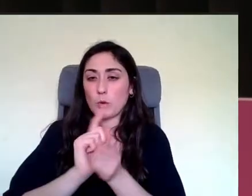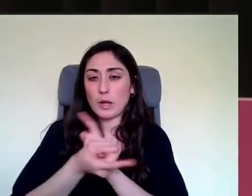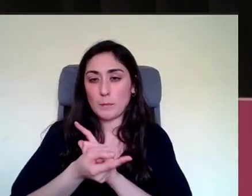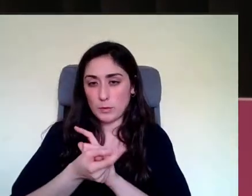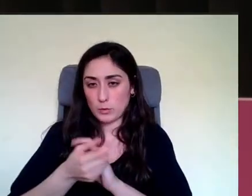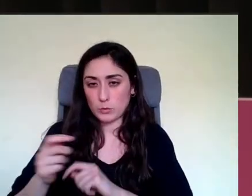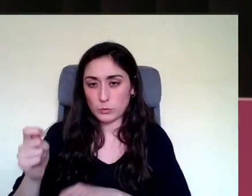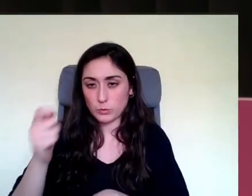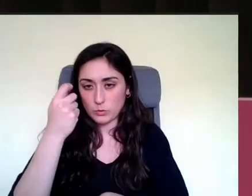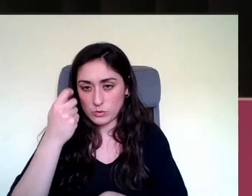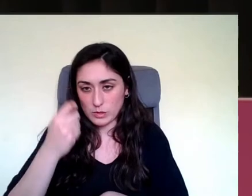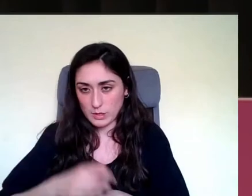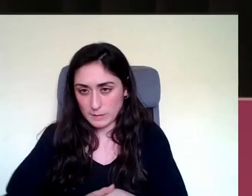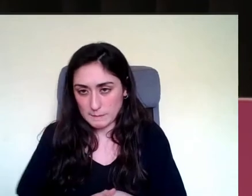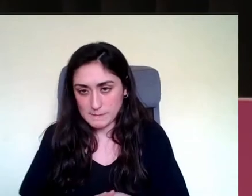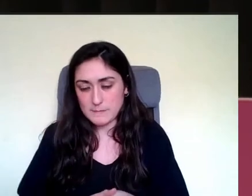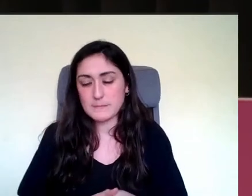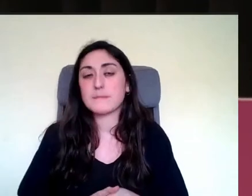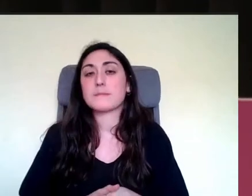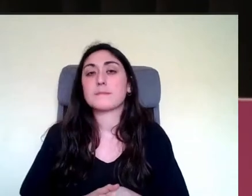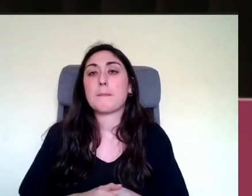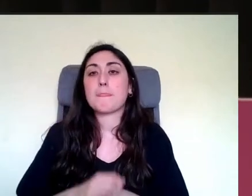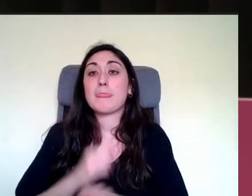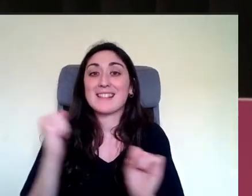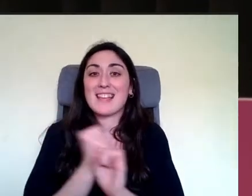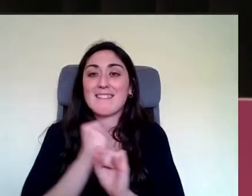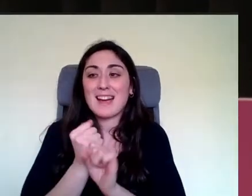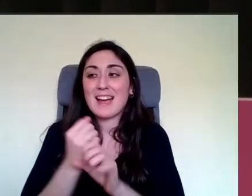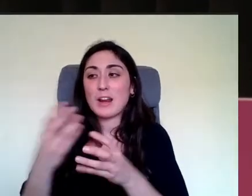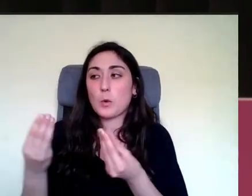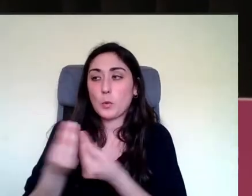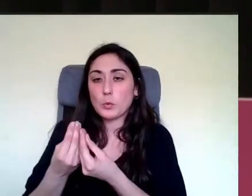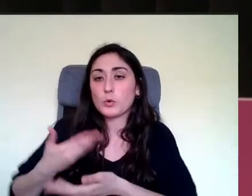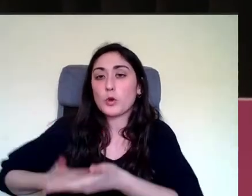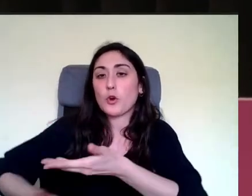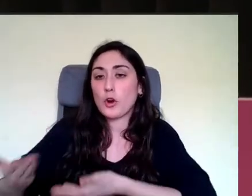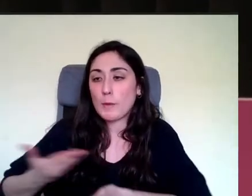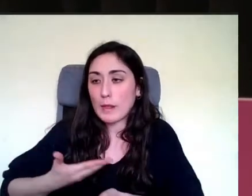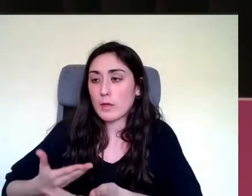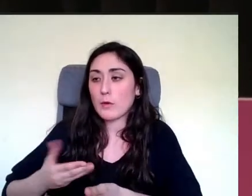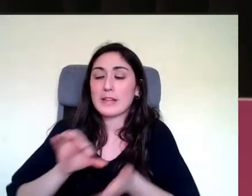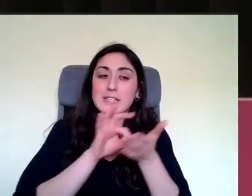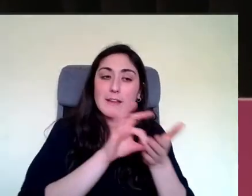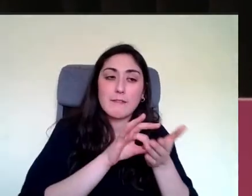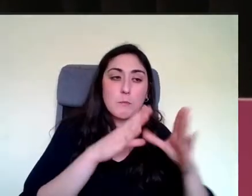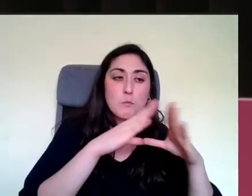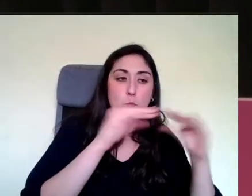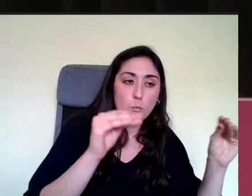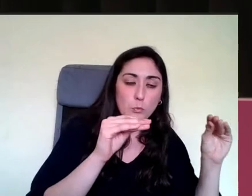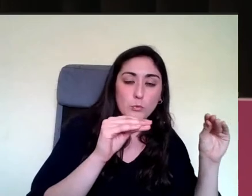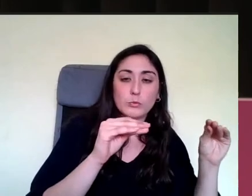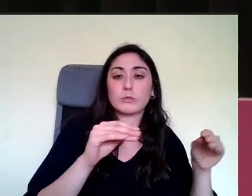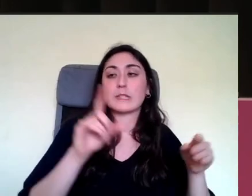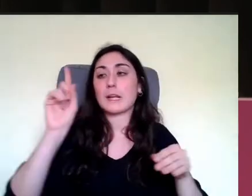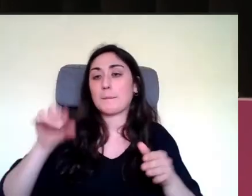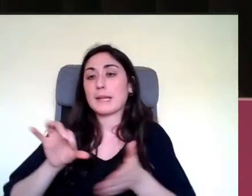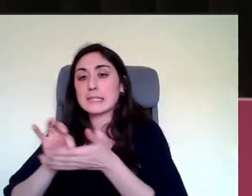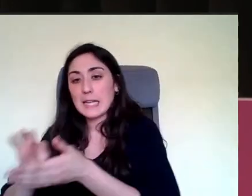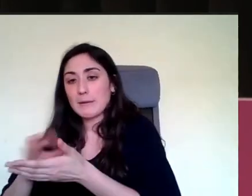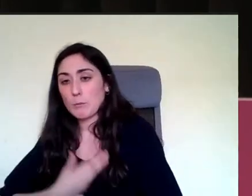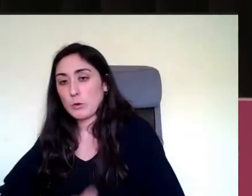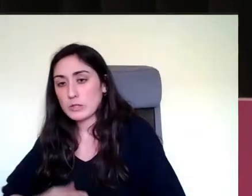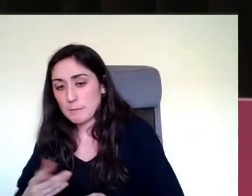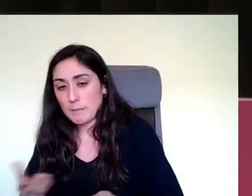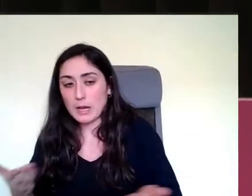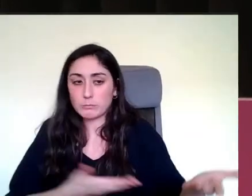col·laboració i el treball en xarxa de les universitats i dels serveis municipals d'universitats i de polítiques de gènere en l'organització